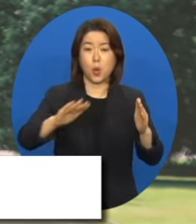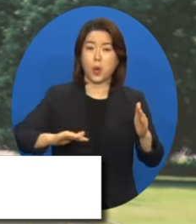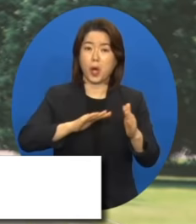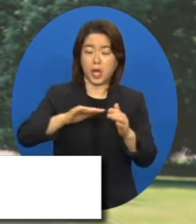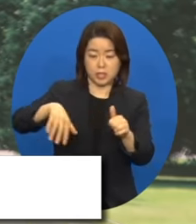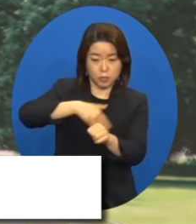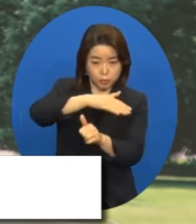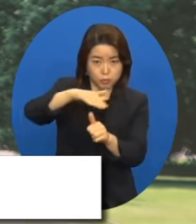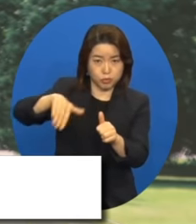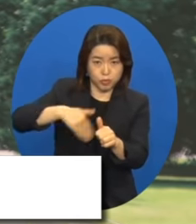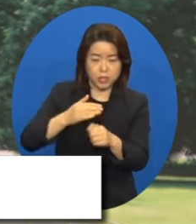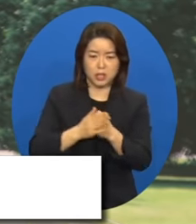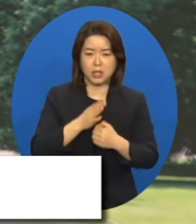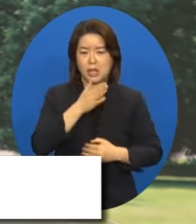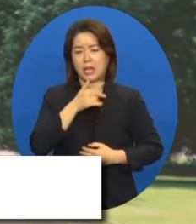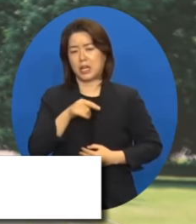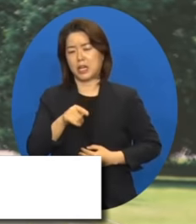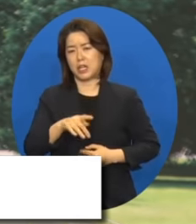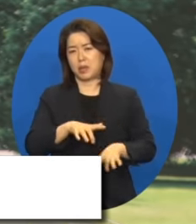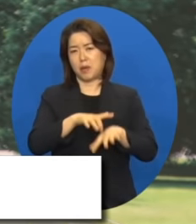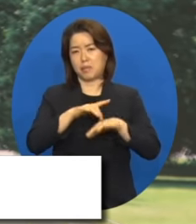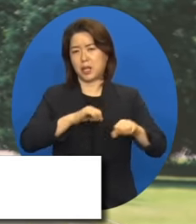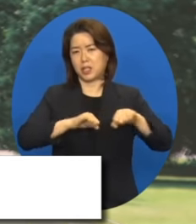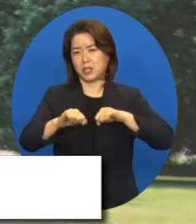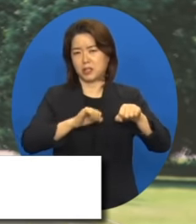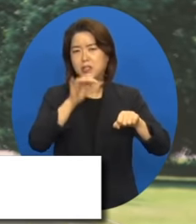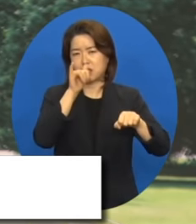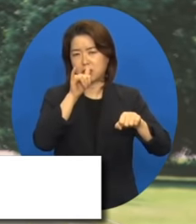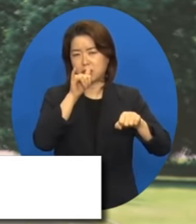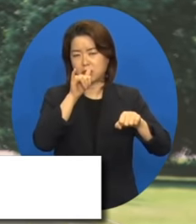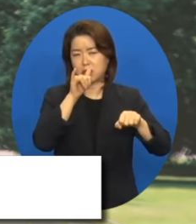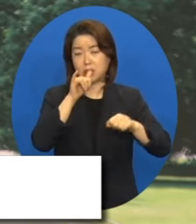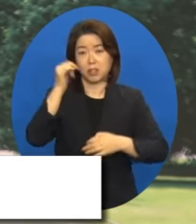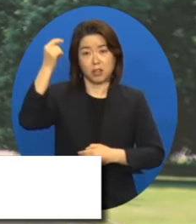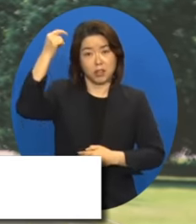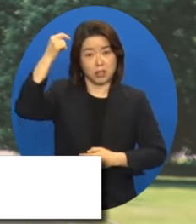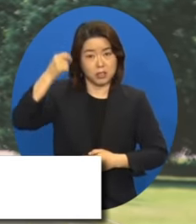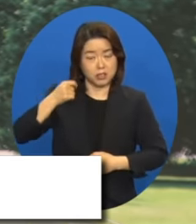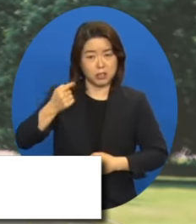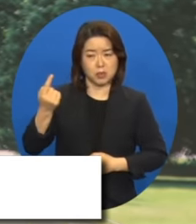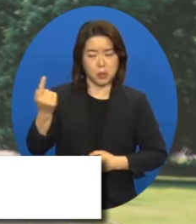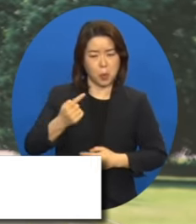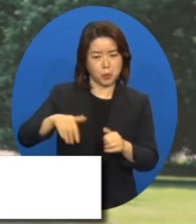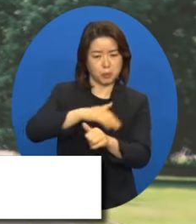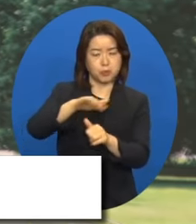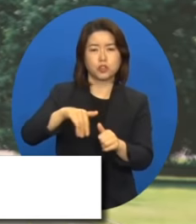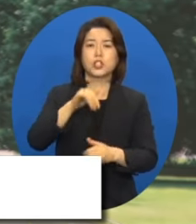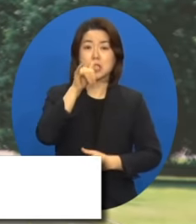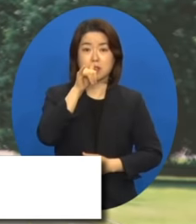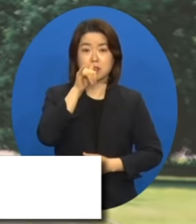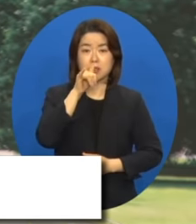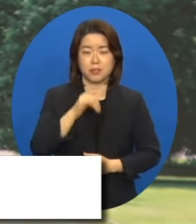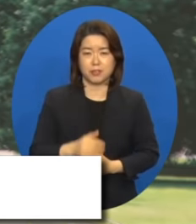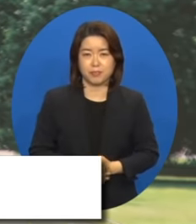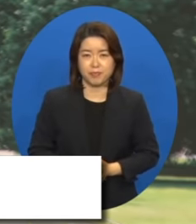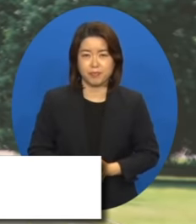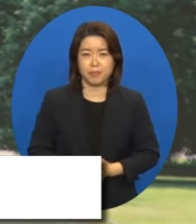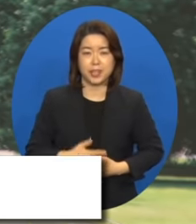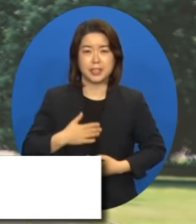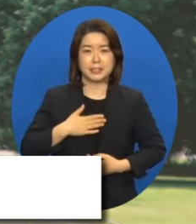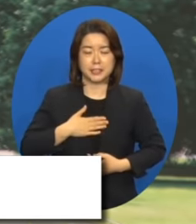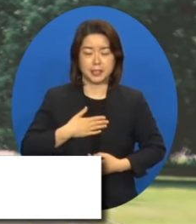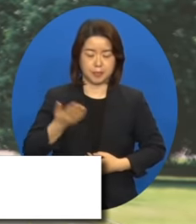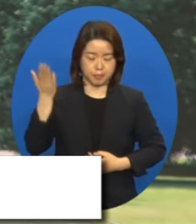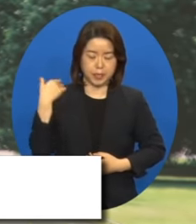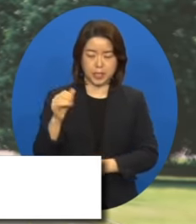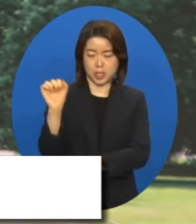분위기가 아 이건 마귀가 역사하는 건가 그런 느낌이 오는 분위기가 있다니까요. 제가 한번